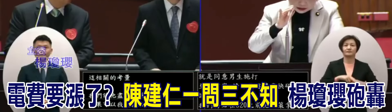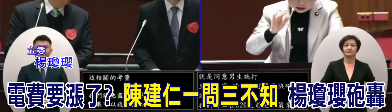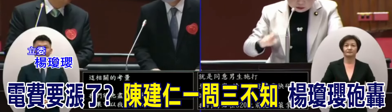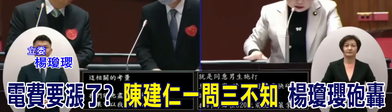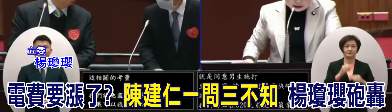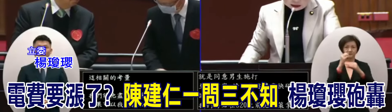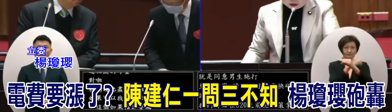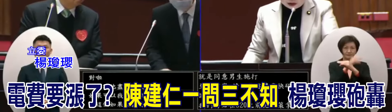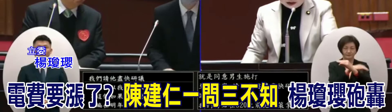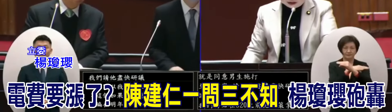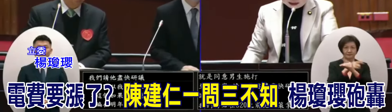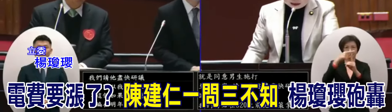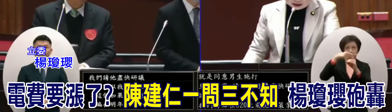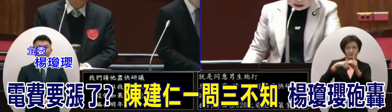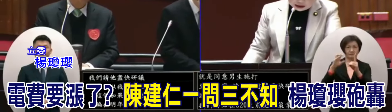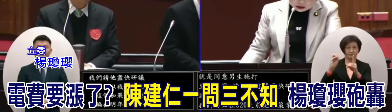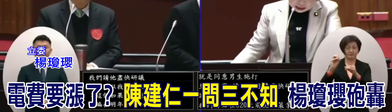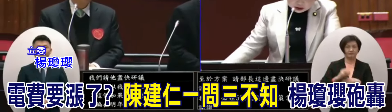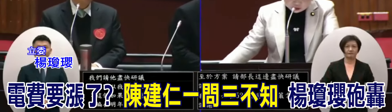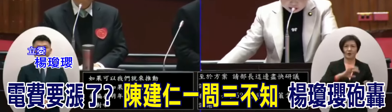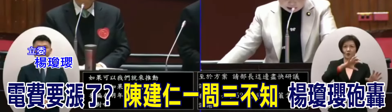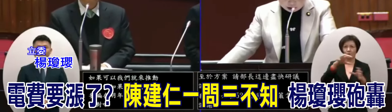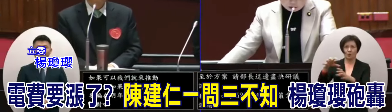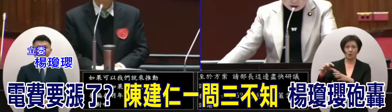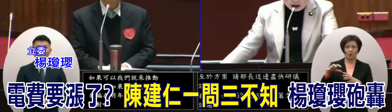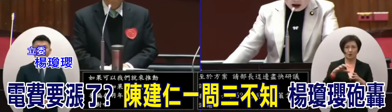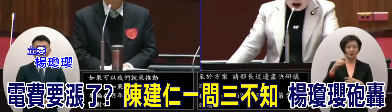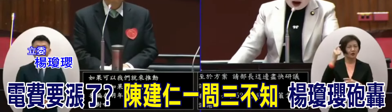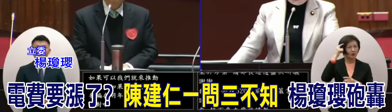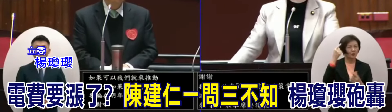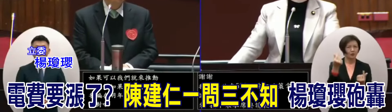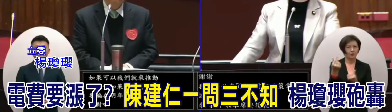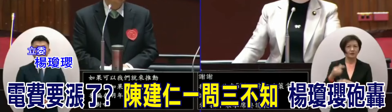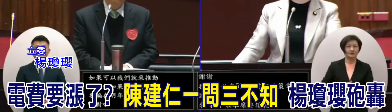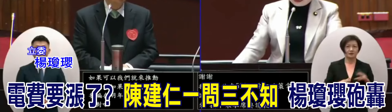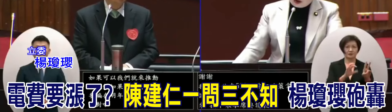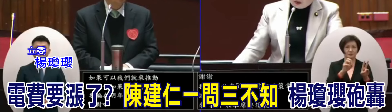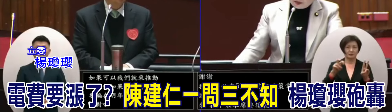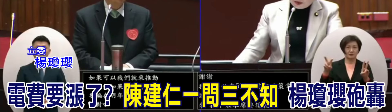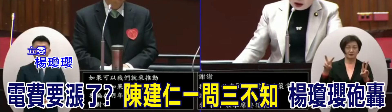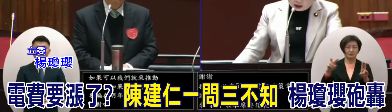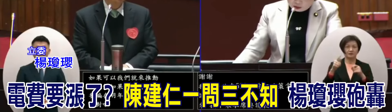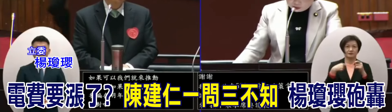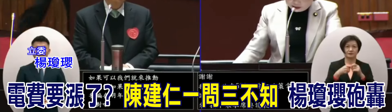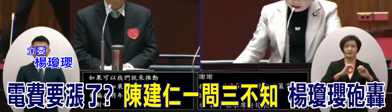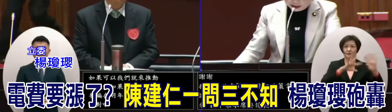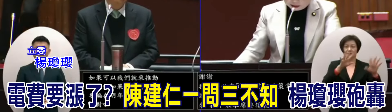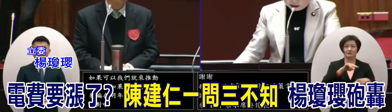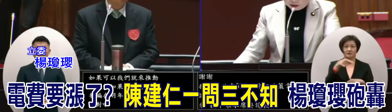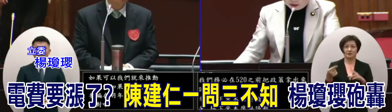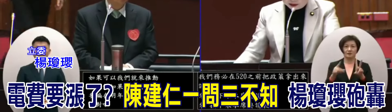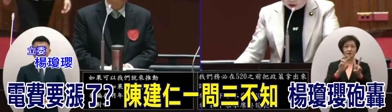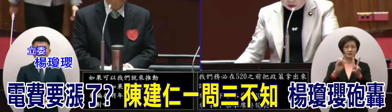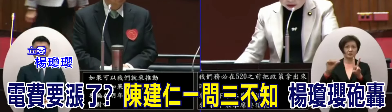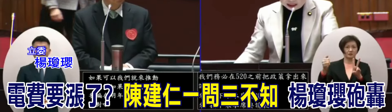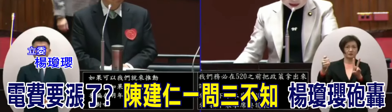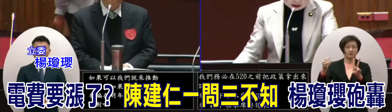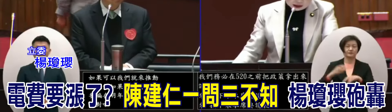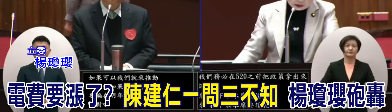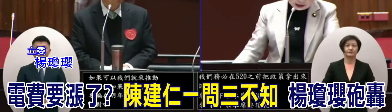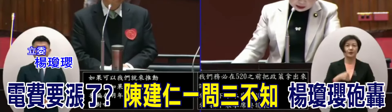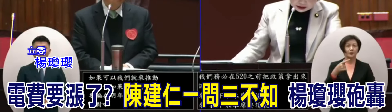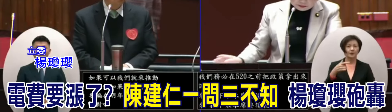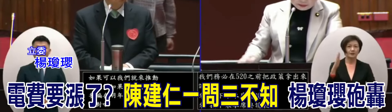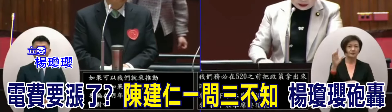零碳排的这个问题是全球的这个选学里头，2022年我们才公布，2050年哦，我们的路线